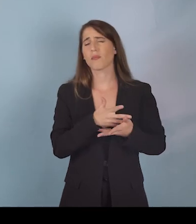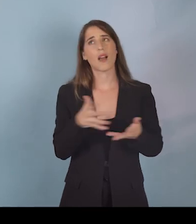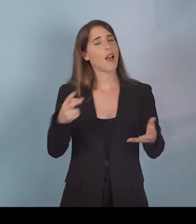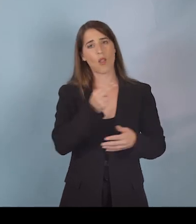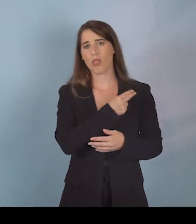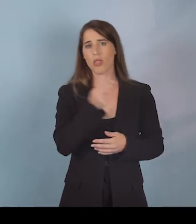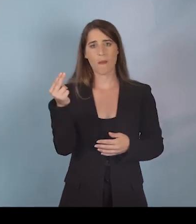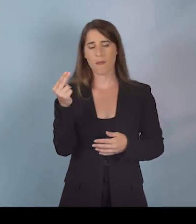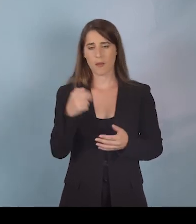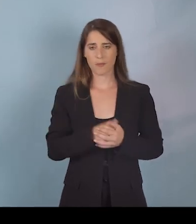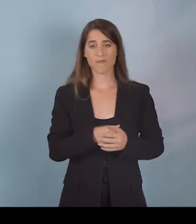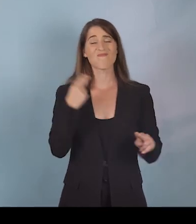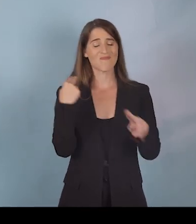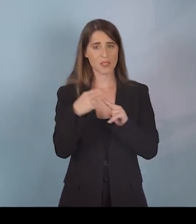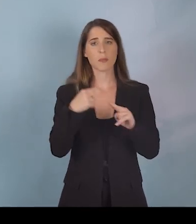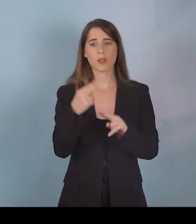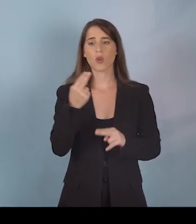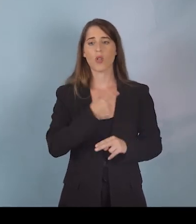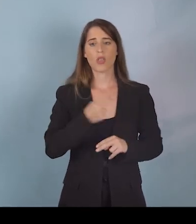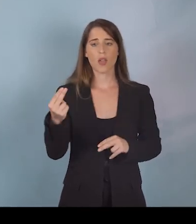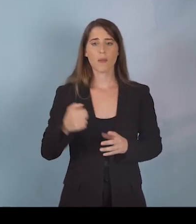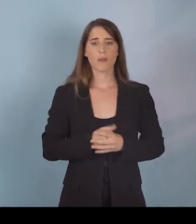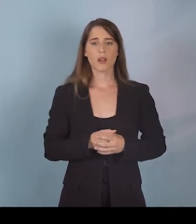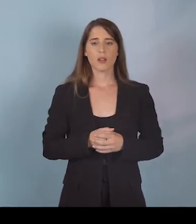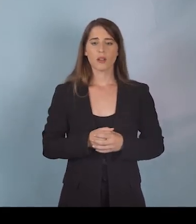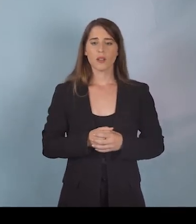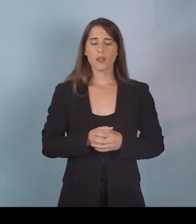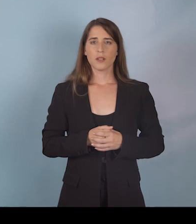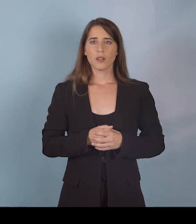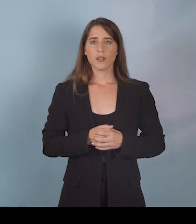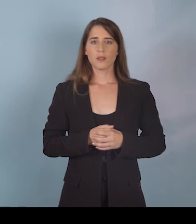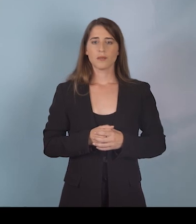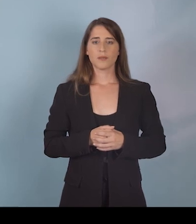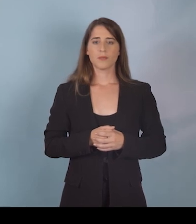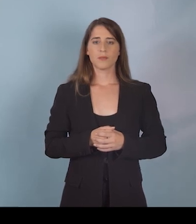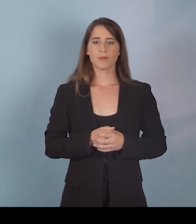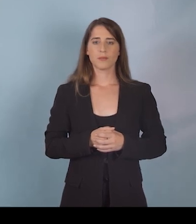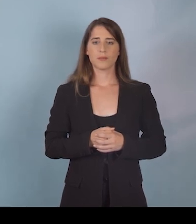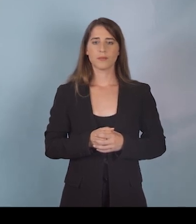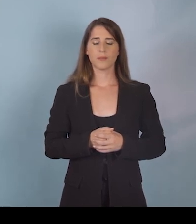Ανοίγεις μεγάλο θέμα, πράγματι, πολύ σημαντικό θέμα, διότι